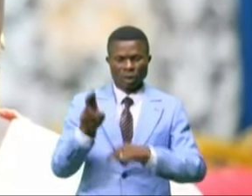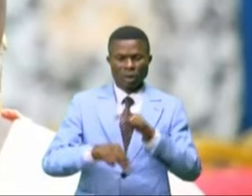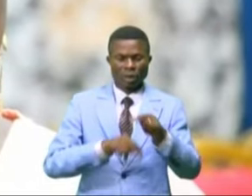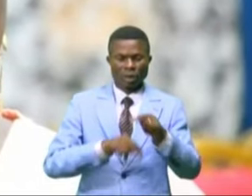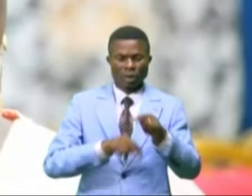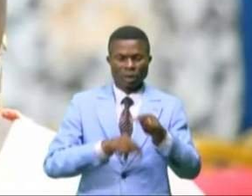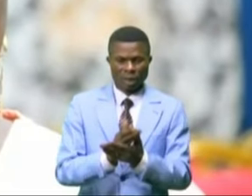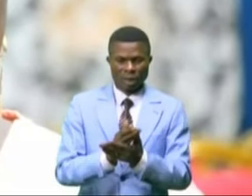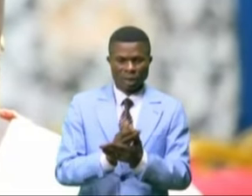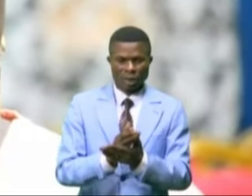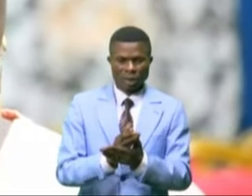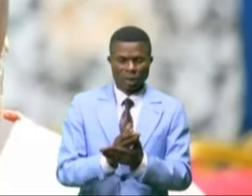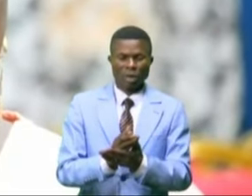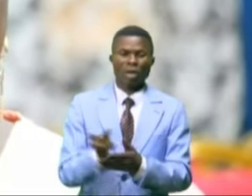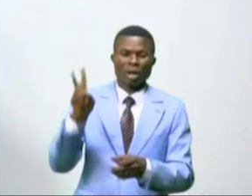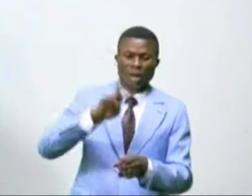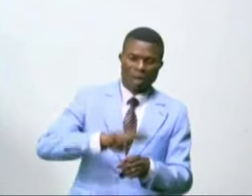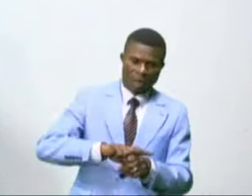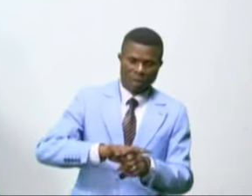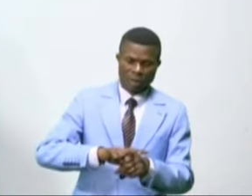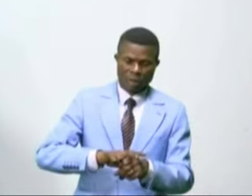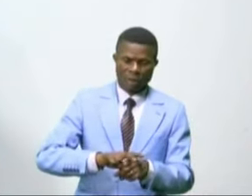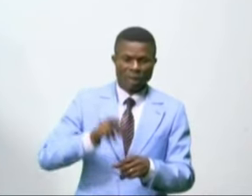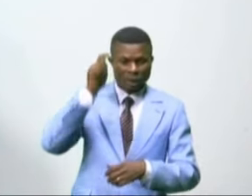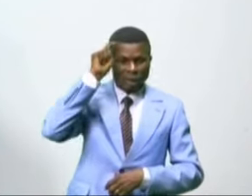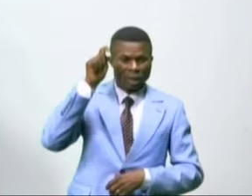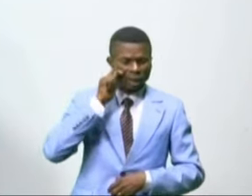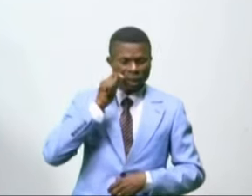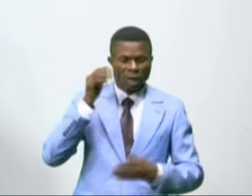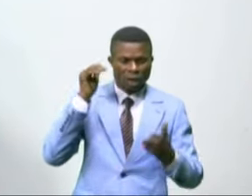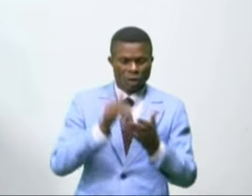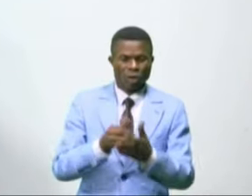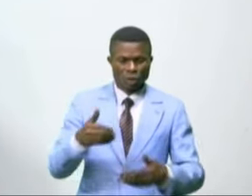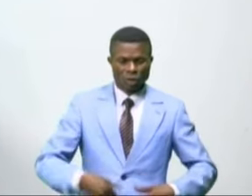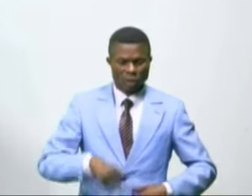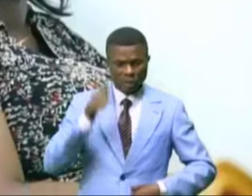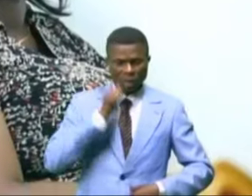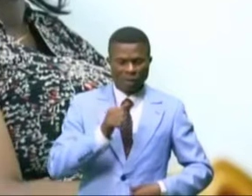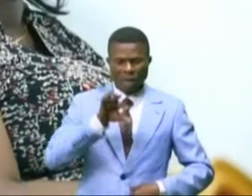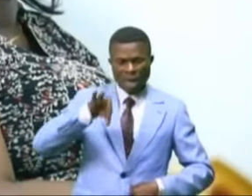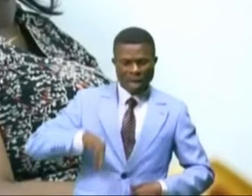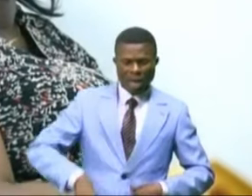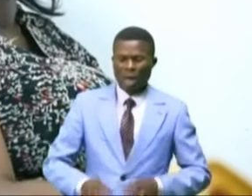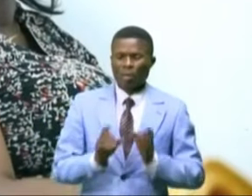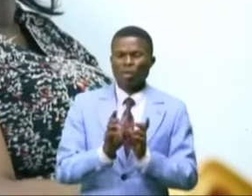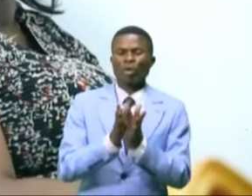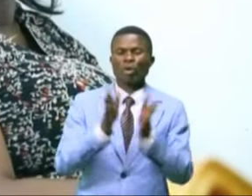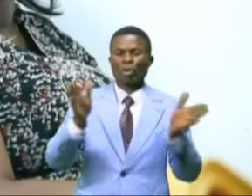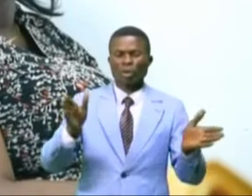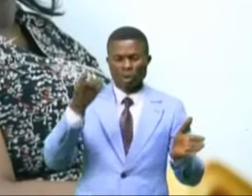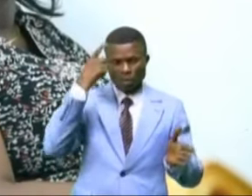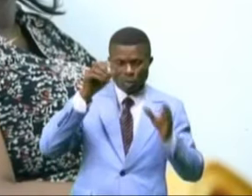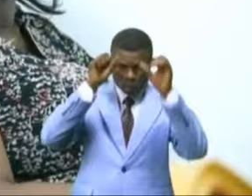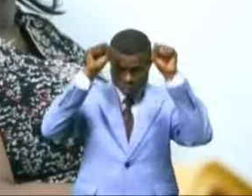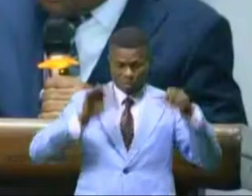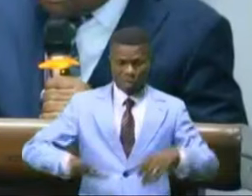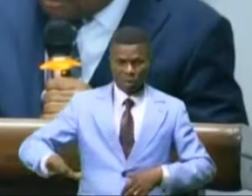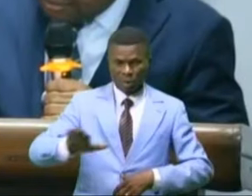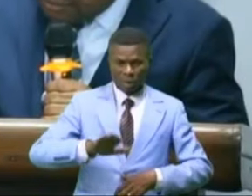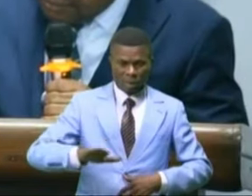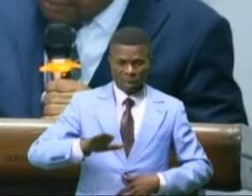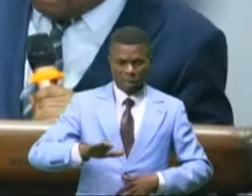nationale de lutte contre les violences sexuelles basées sur le genre suscitent un intérêt particulier pour le président de